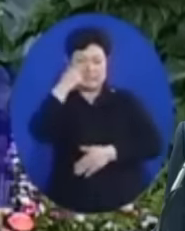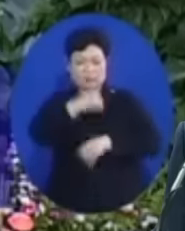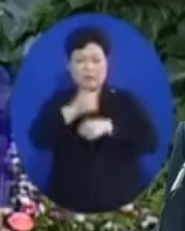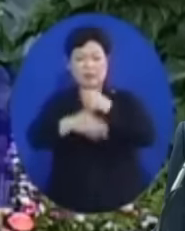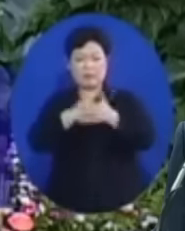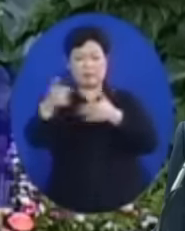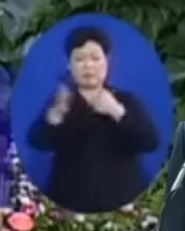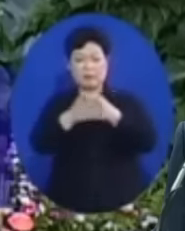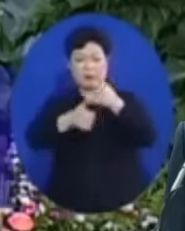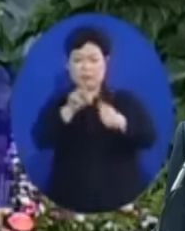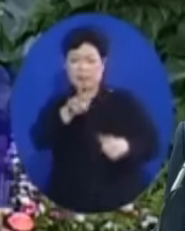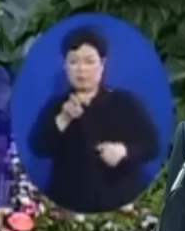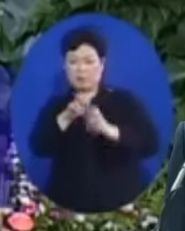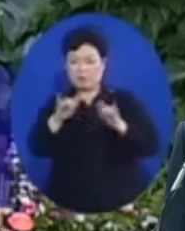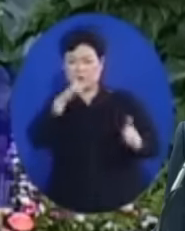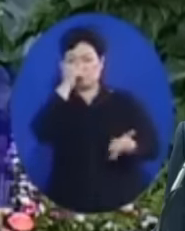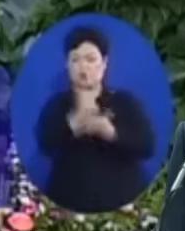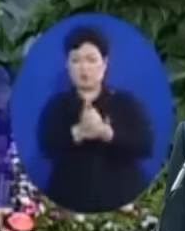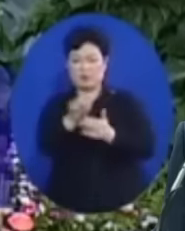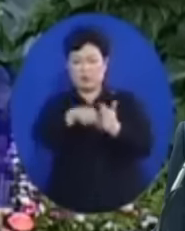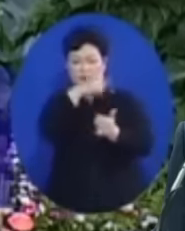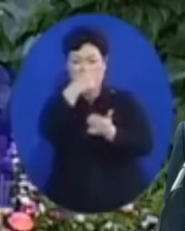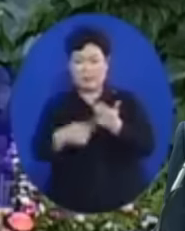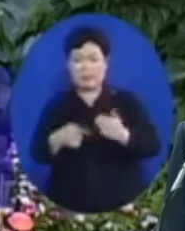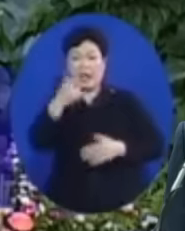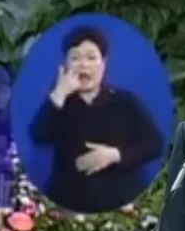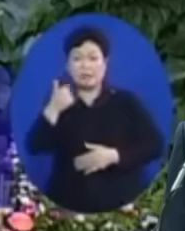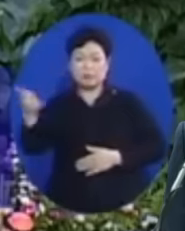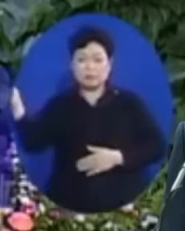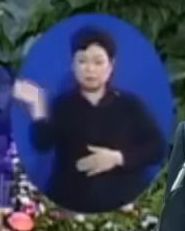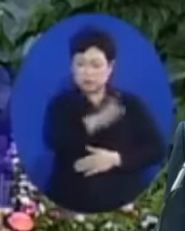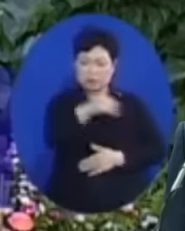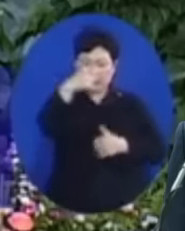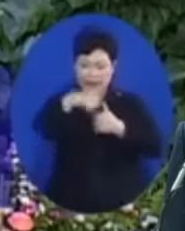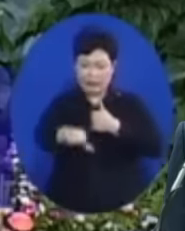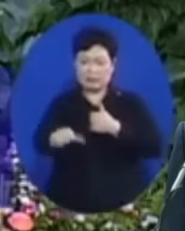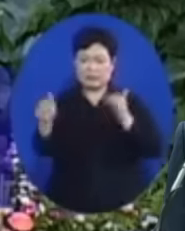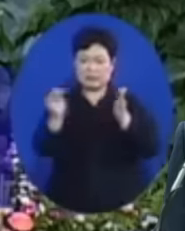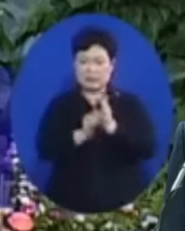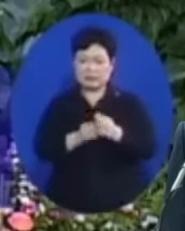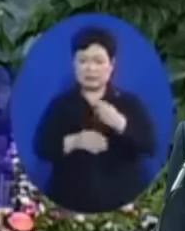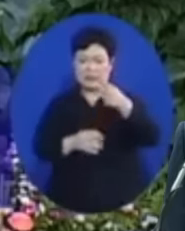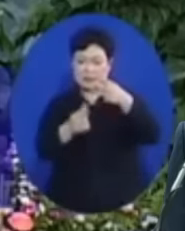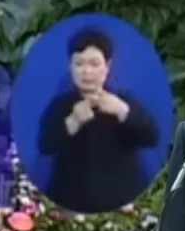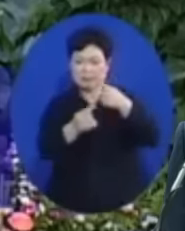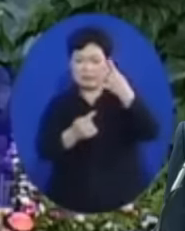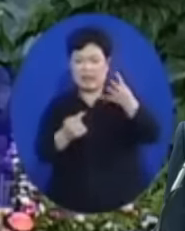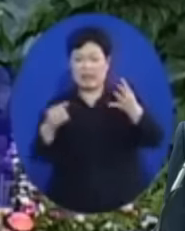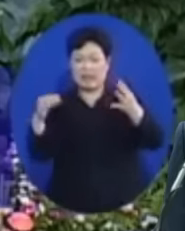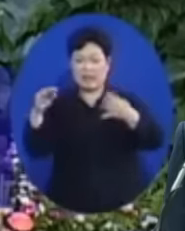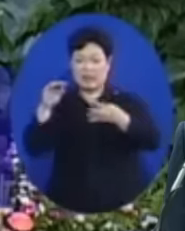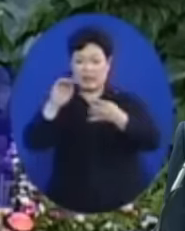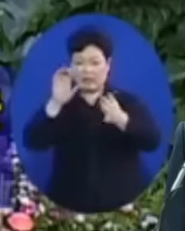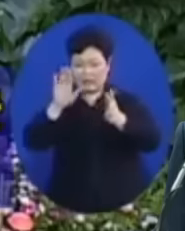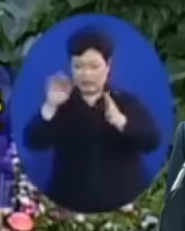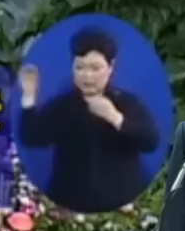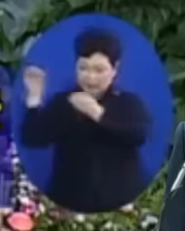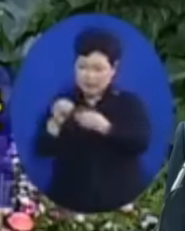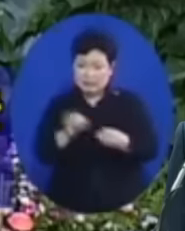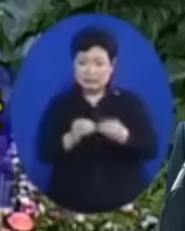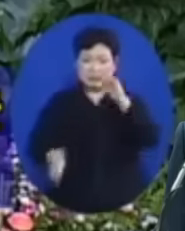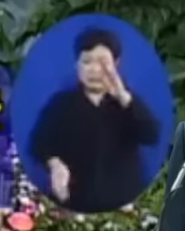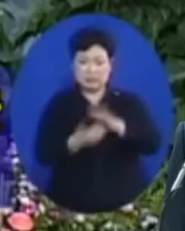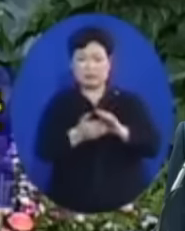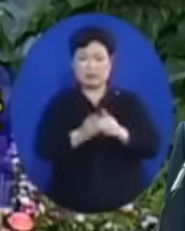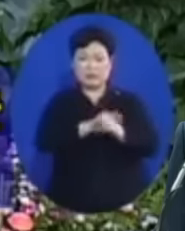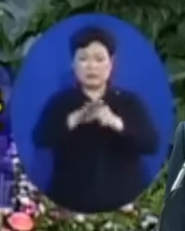하나님인즉 나를 미워하는 자의 죄를 갚되 아버지로부터 아들에게 삼사대까지 이르게 하거니와 나를 사랑하고 내